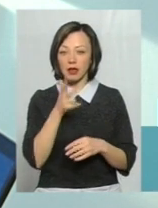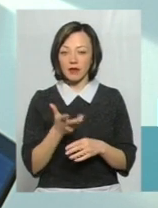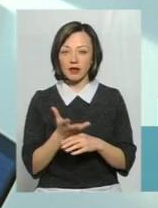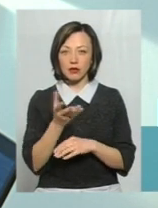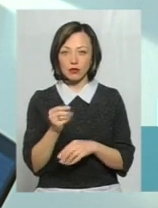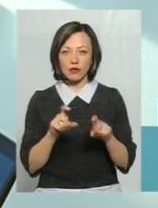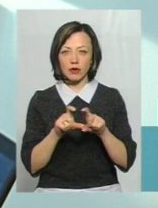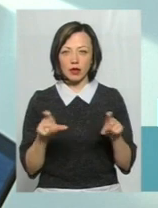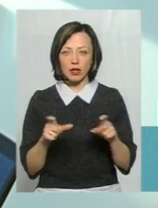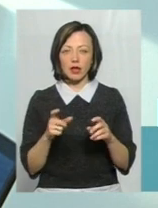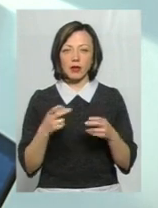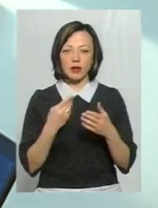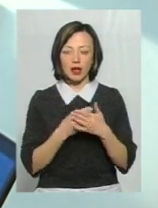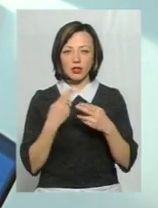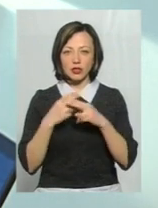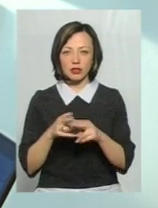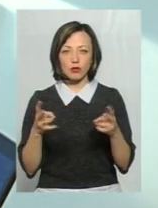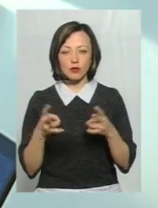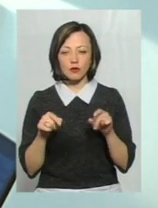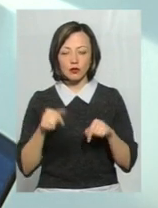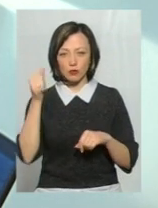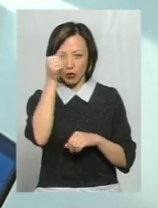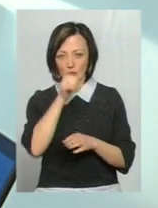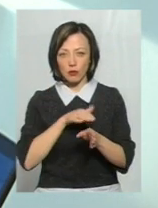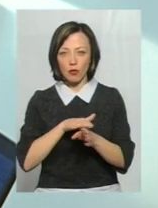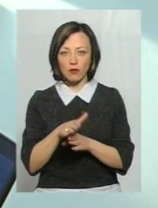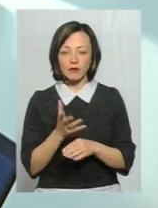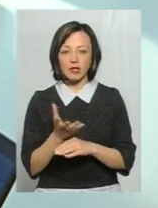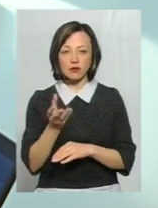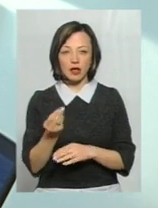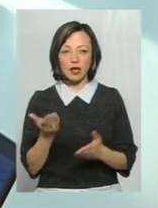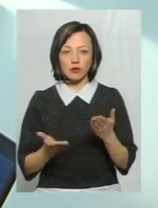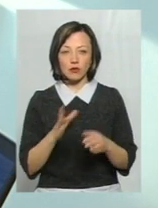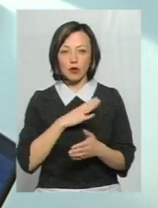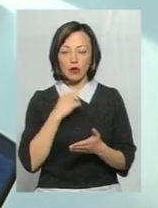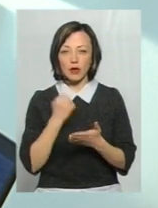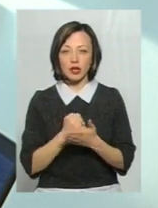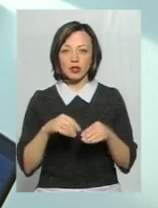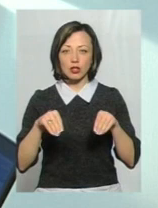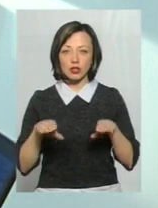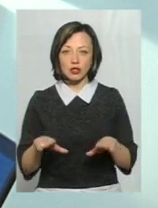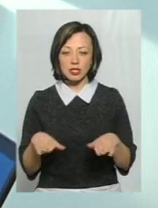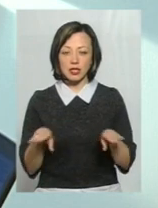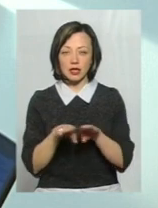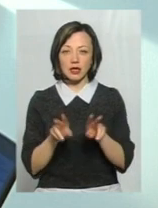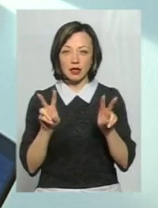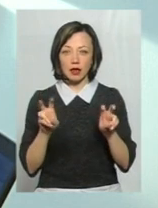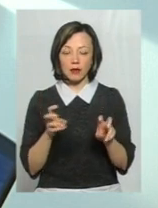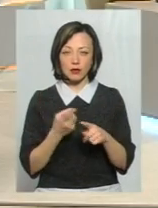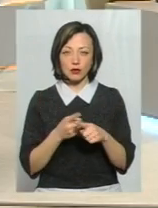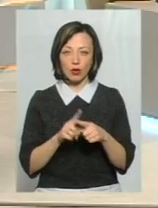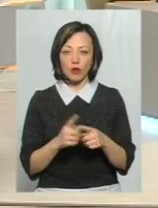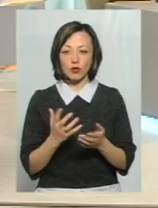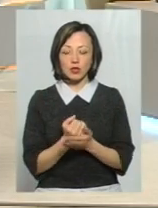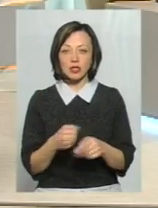там склали матеріально-технічне, нам необхідно було в цьому році повністю профінансувати, якщо вже було прийнято рішення, і закрити тему навколо цього. Нас